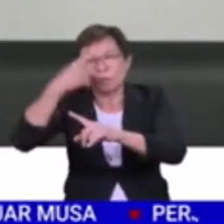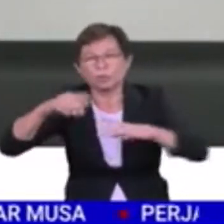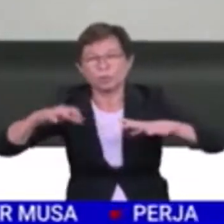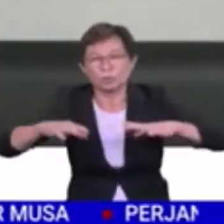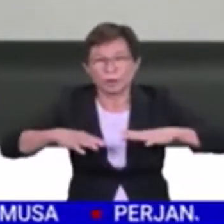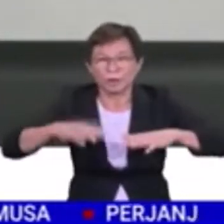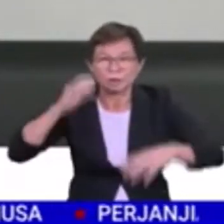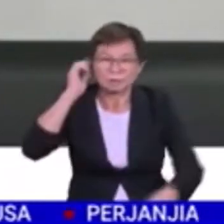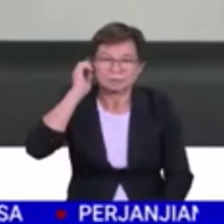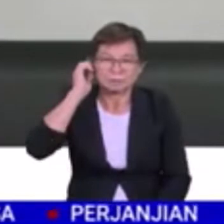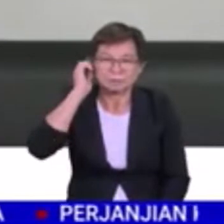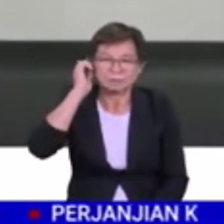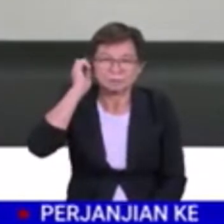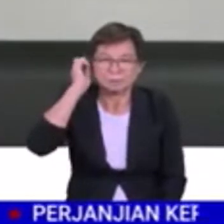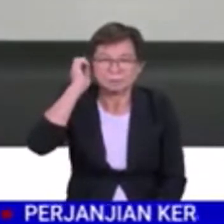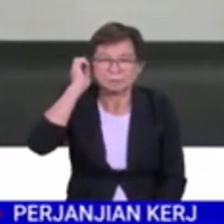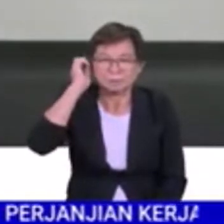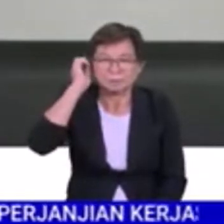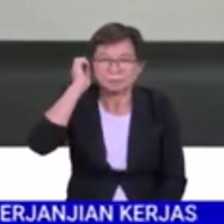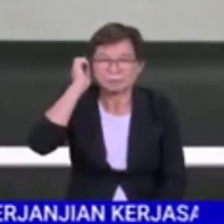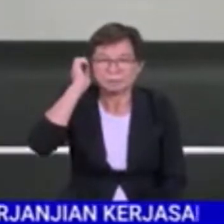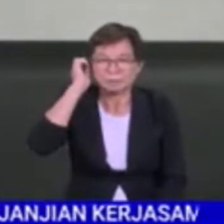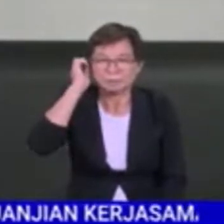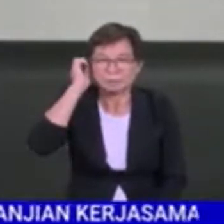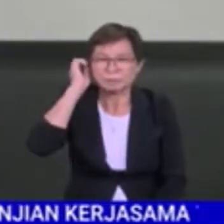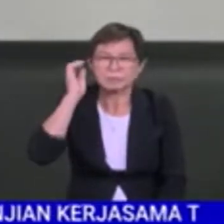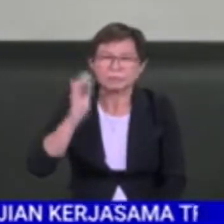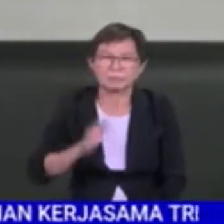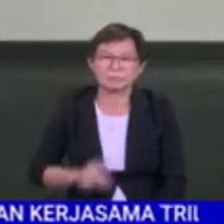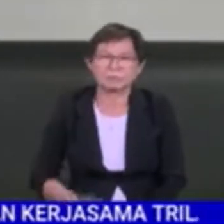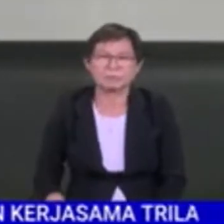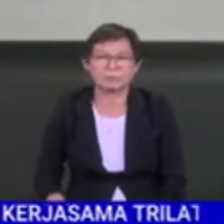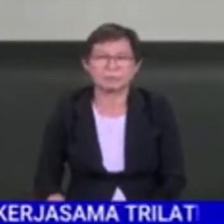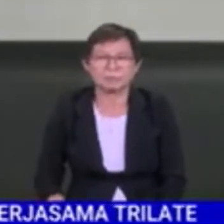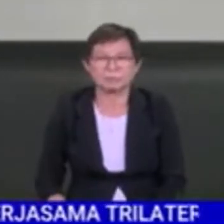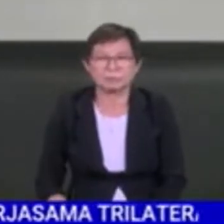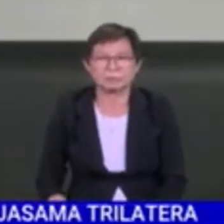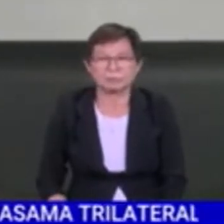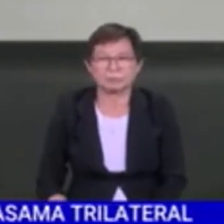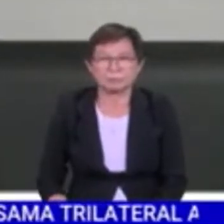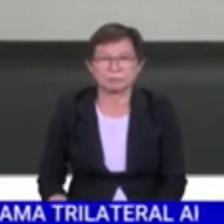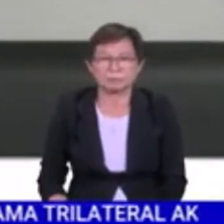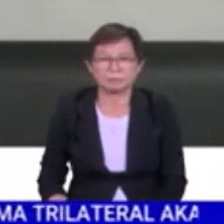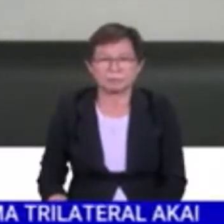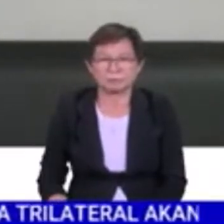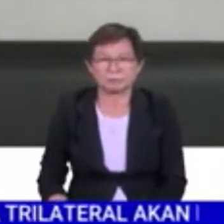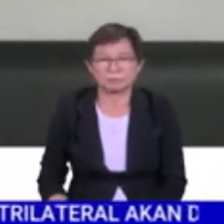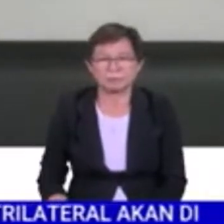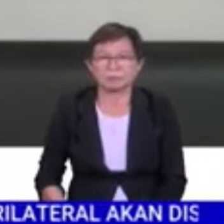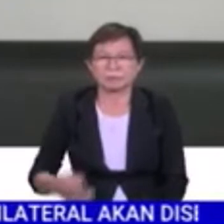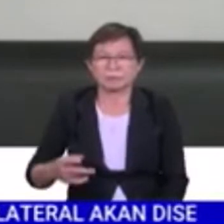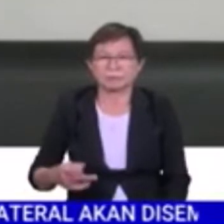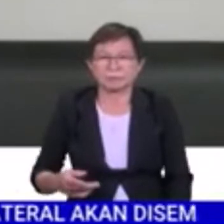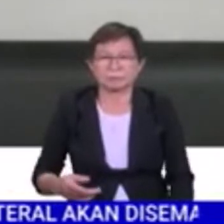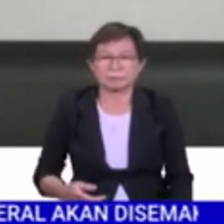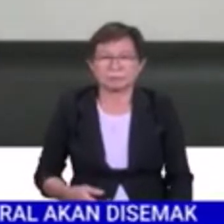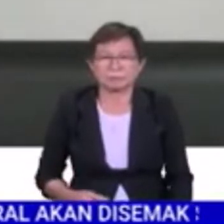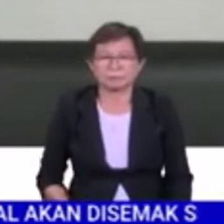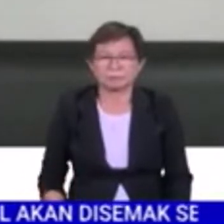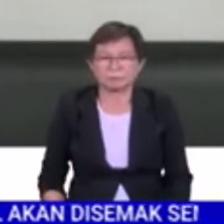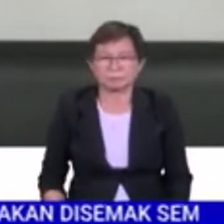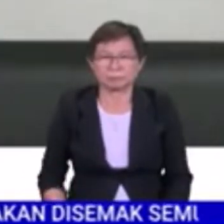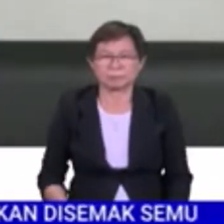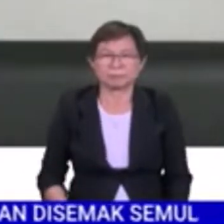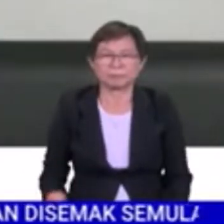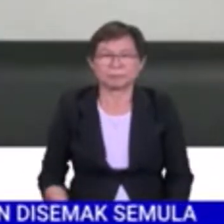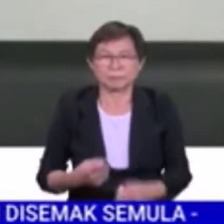saja sebelum ini. Dan saya rasa persembahan mereka seharusnya diberi pujian. Walaupun kami beraksi tidaklah sebaik mana,